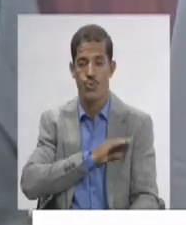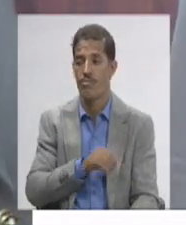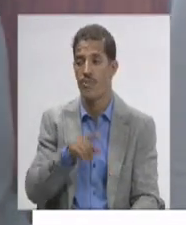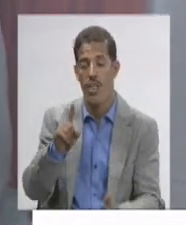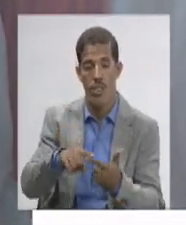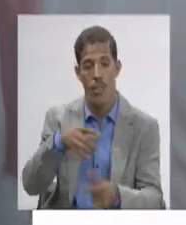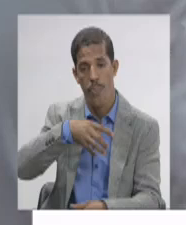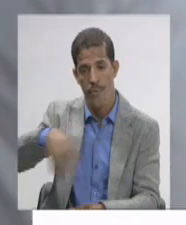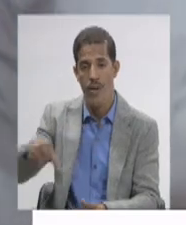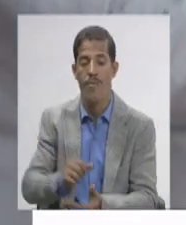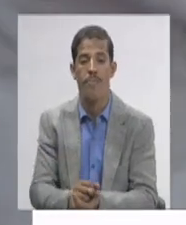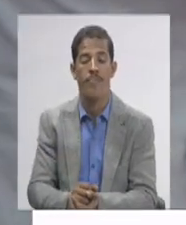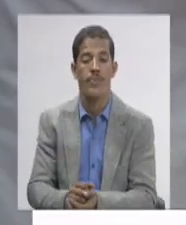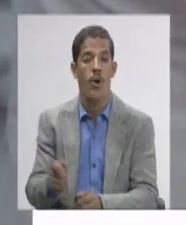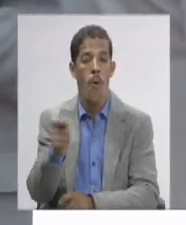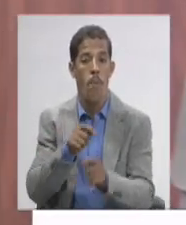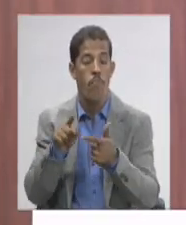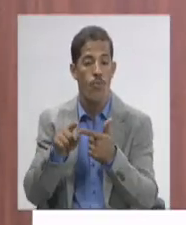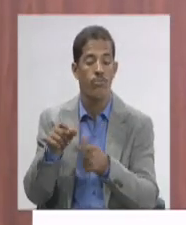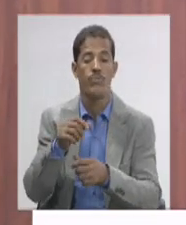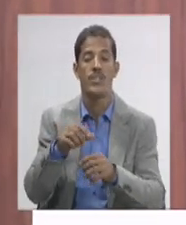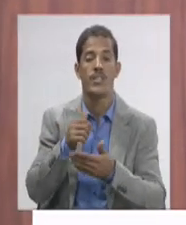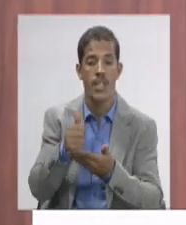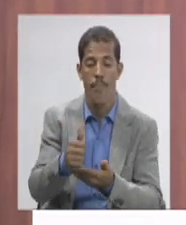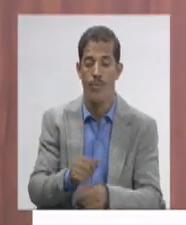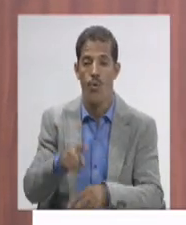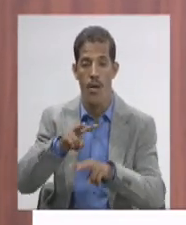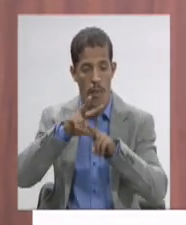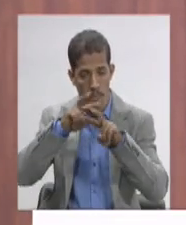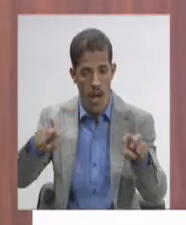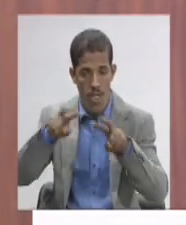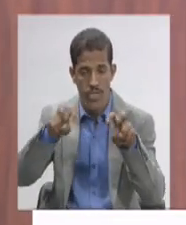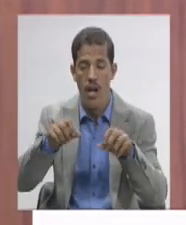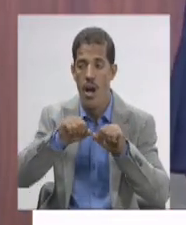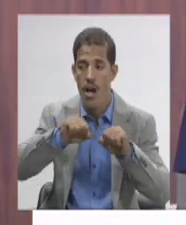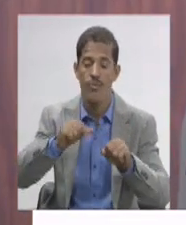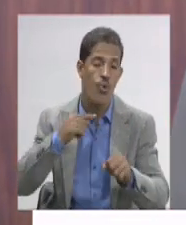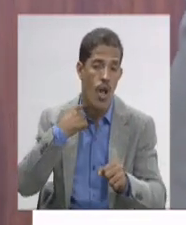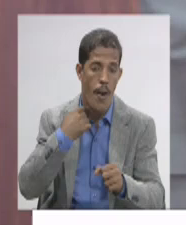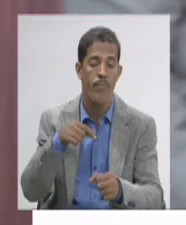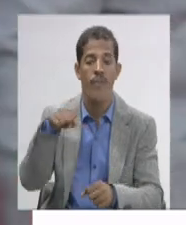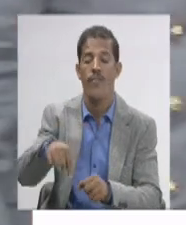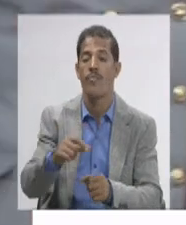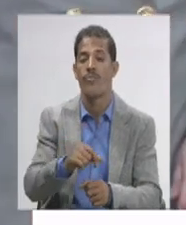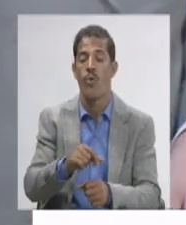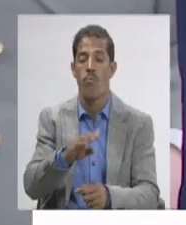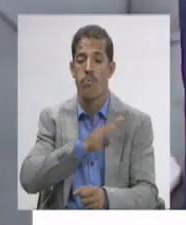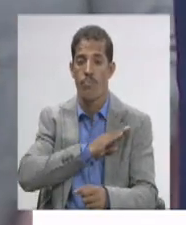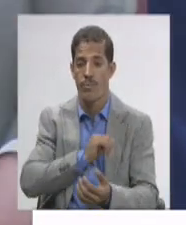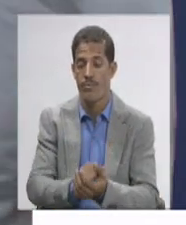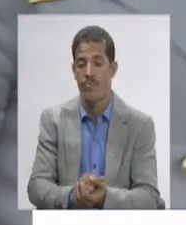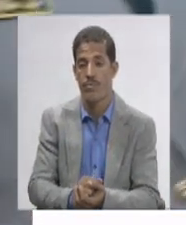النقيب سيدي محمد احمد جيد وللبحث العلمي مكانه خاصه في مناهج الكليه ثلاثه